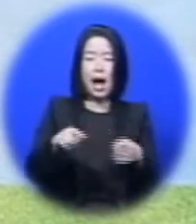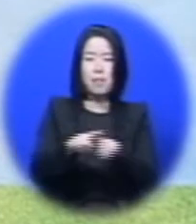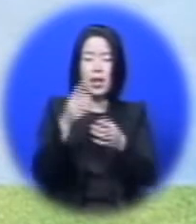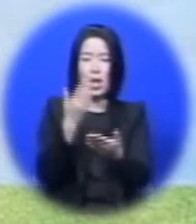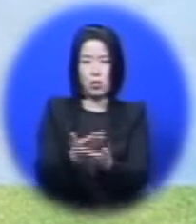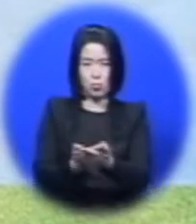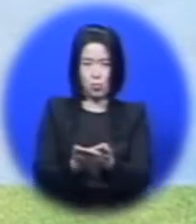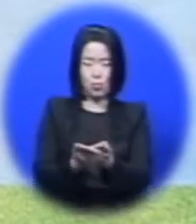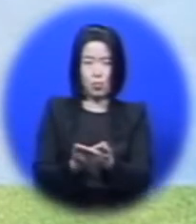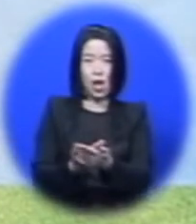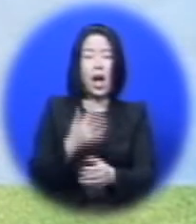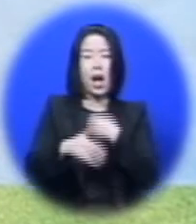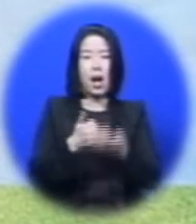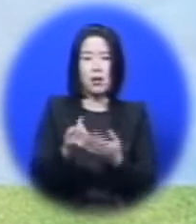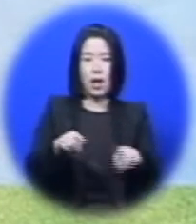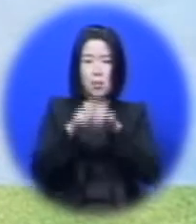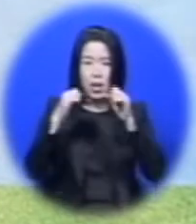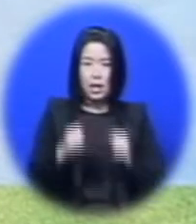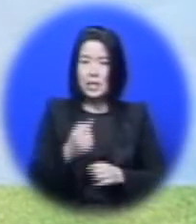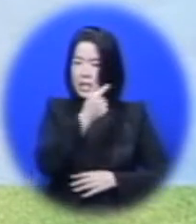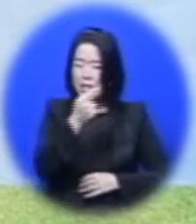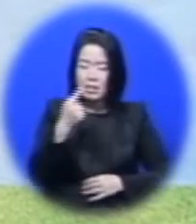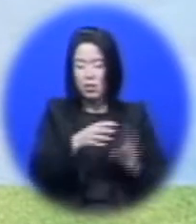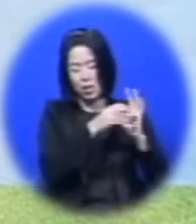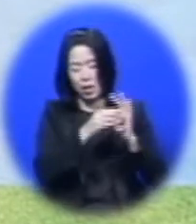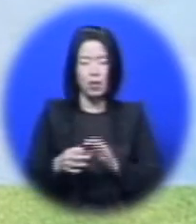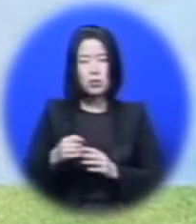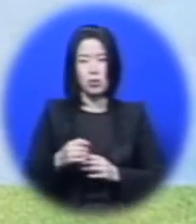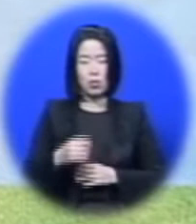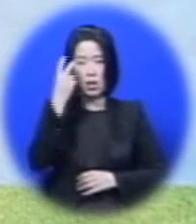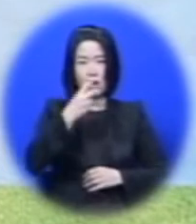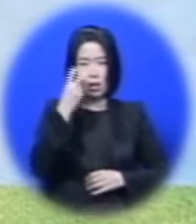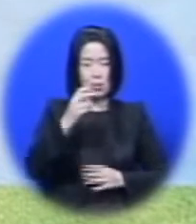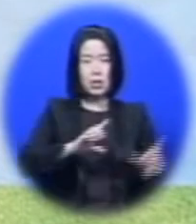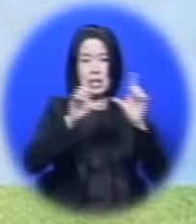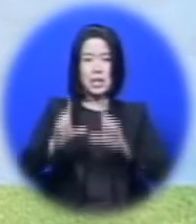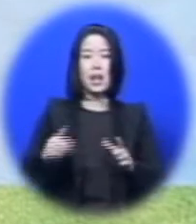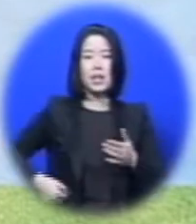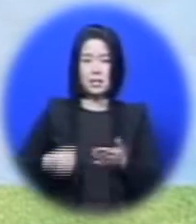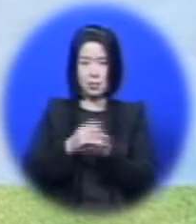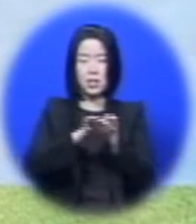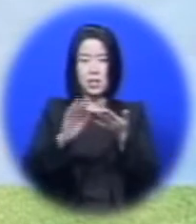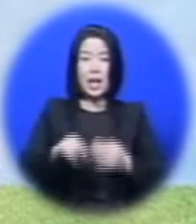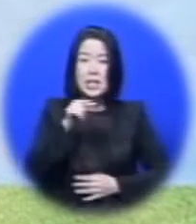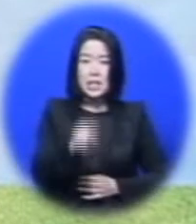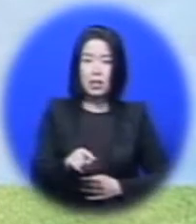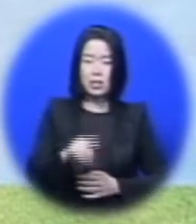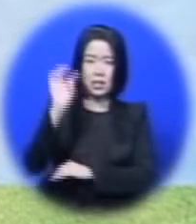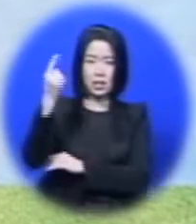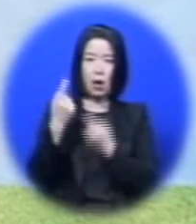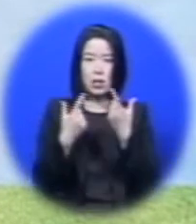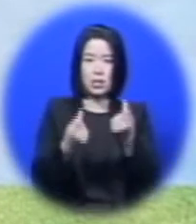해주소서. 하나님이 함께 계시는 증거를 계속 확인하면서 내가 살겠습니다. 이것이